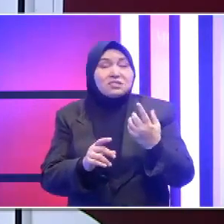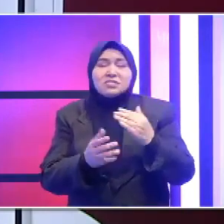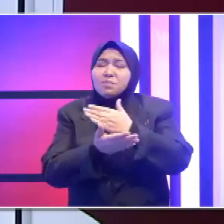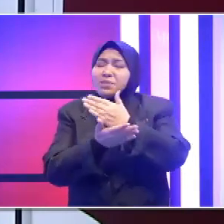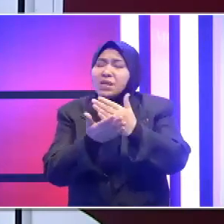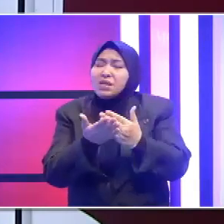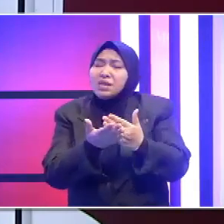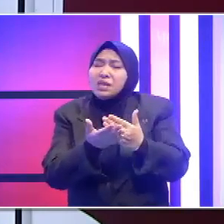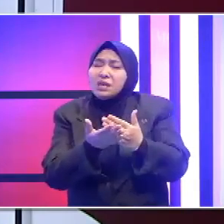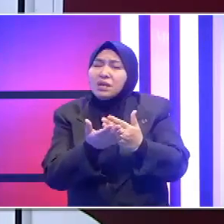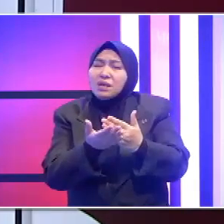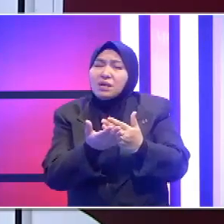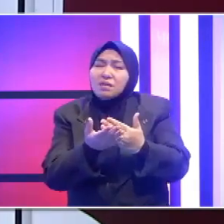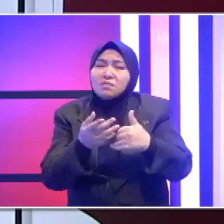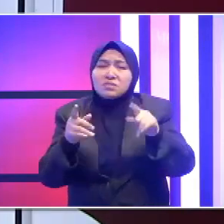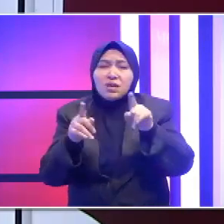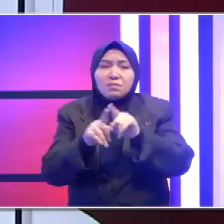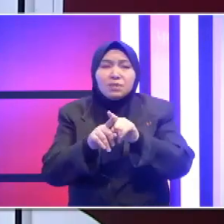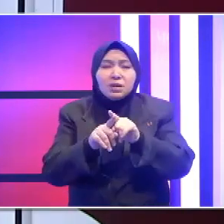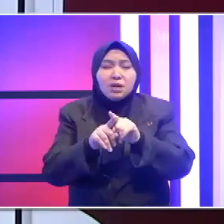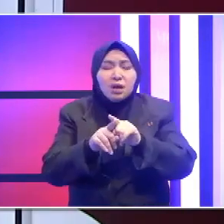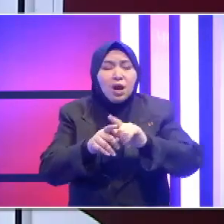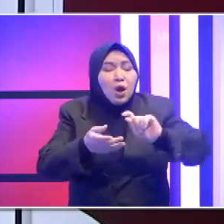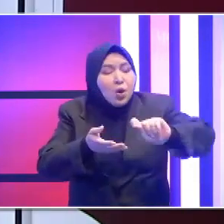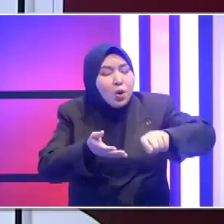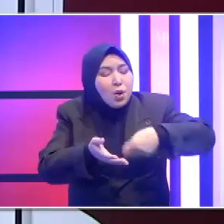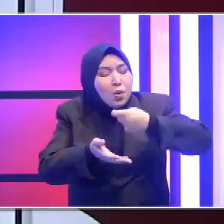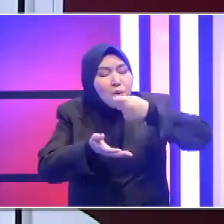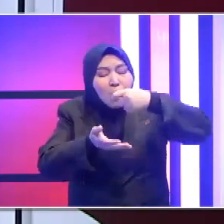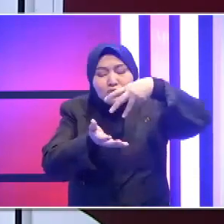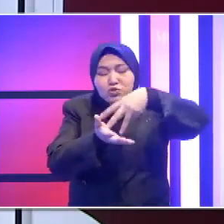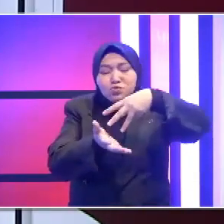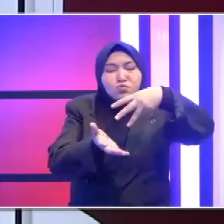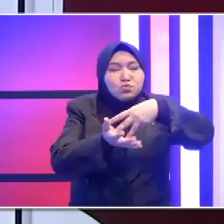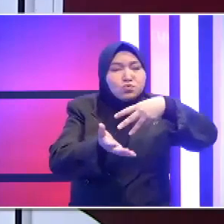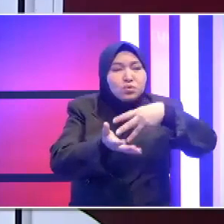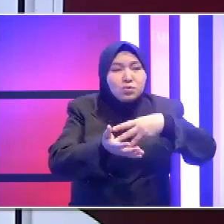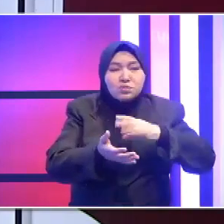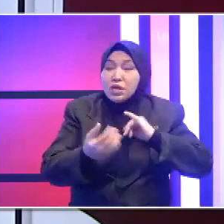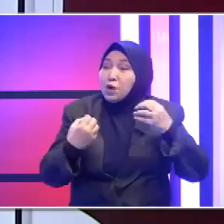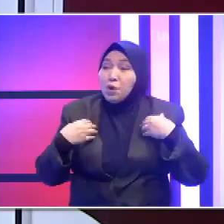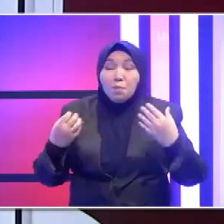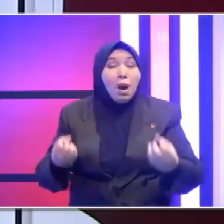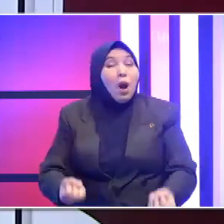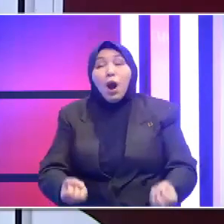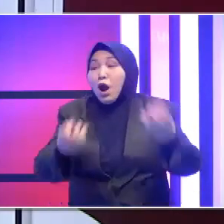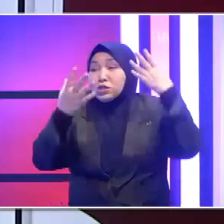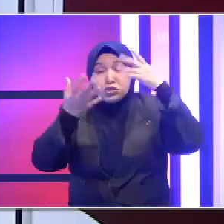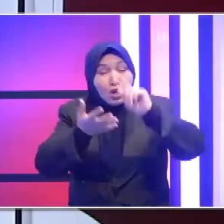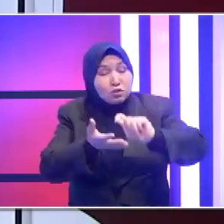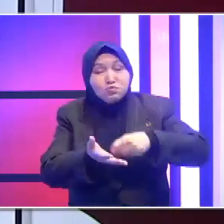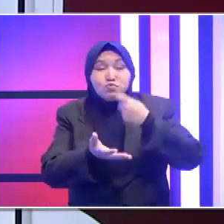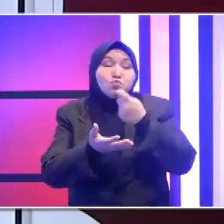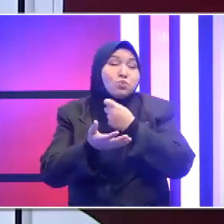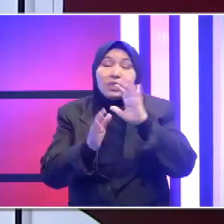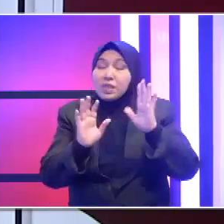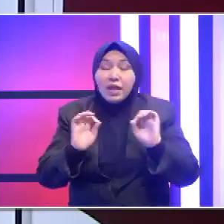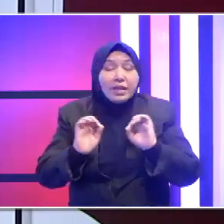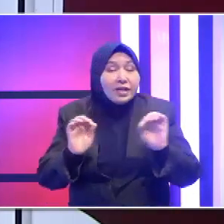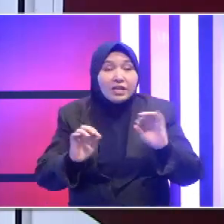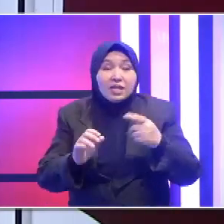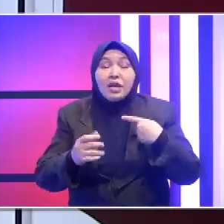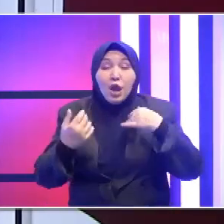sesuatu yang seperti sudut garpu kita takde lah kata bahwa usai ada banyak sudut make ataupun saya ada banyak